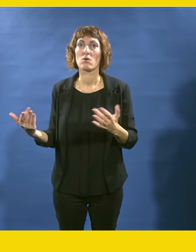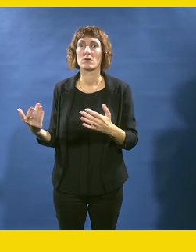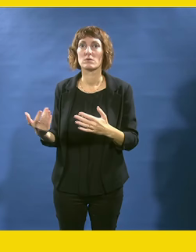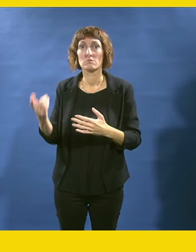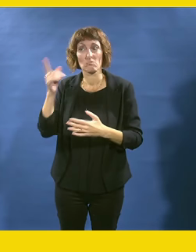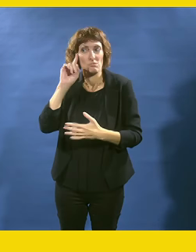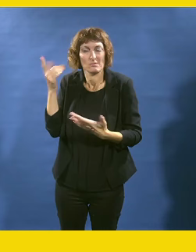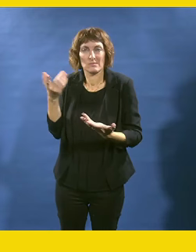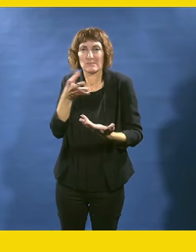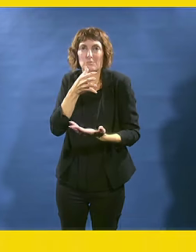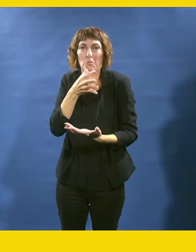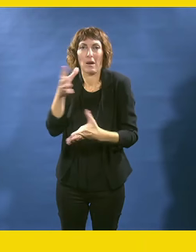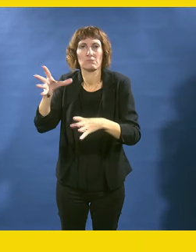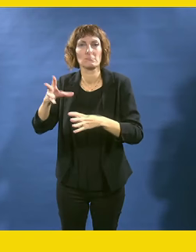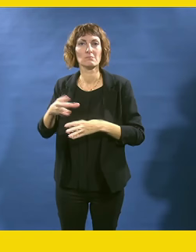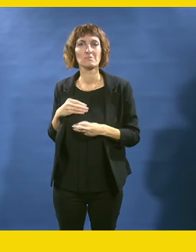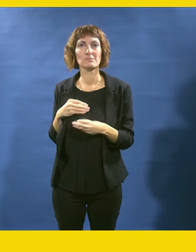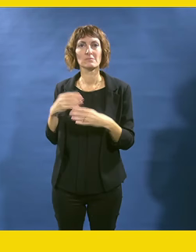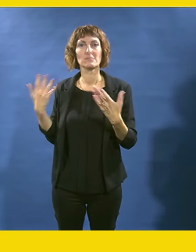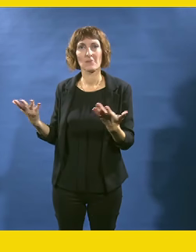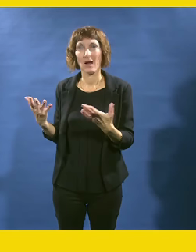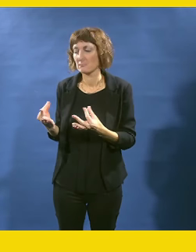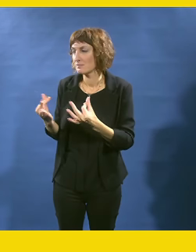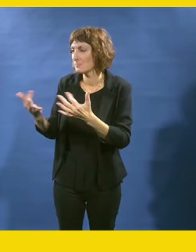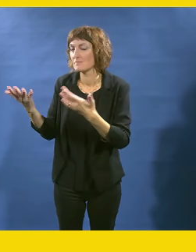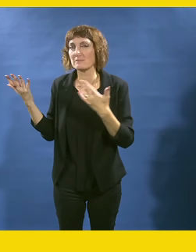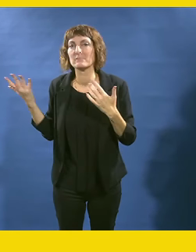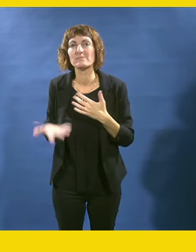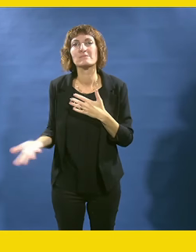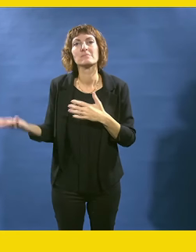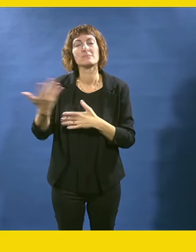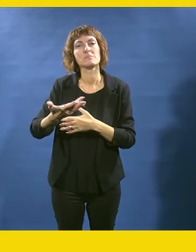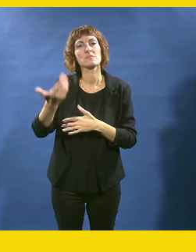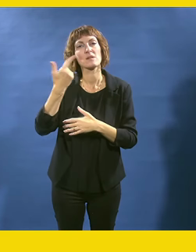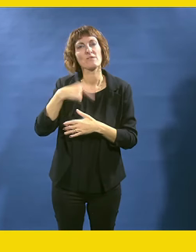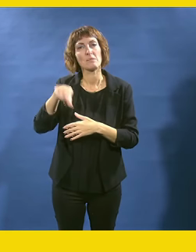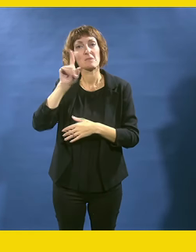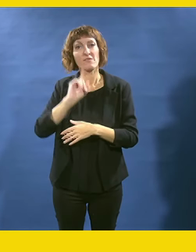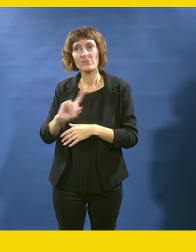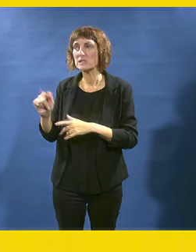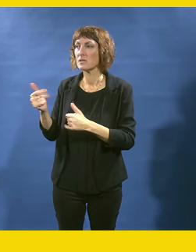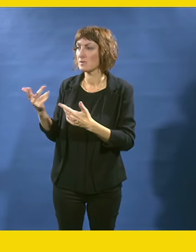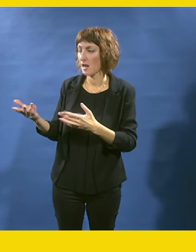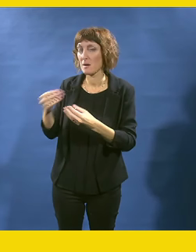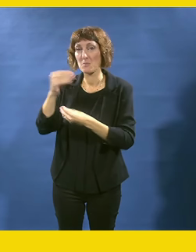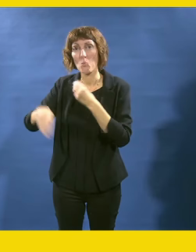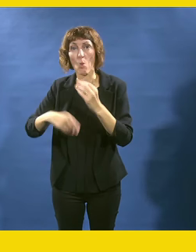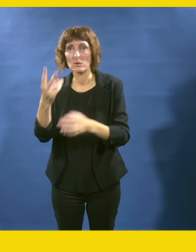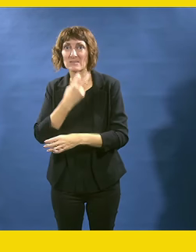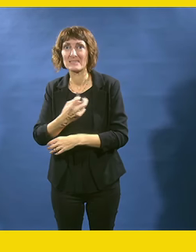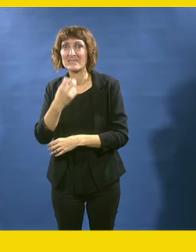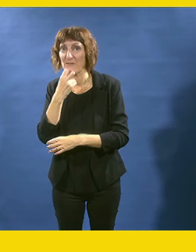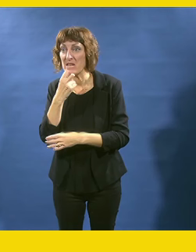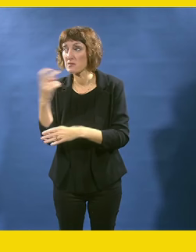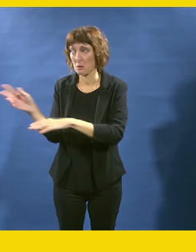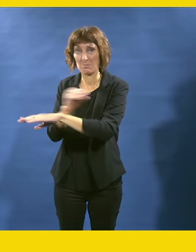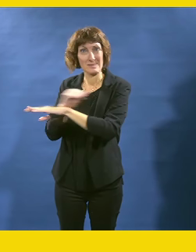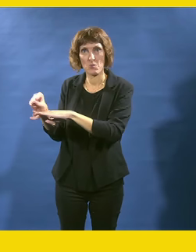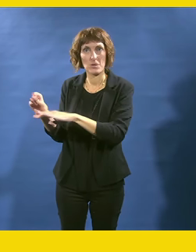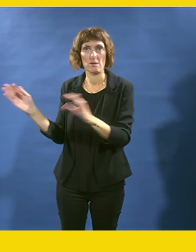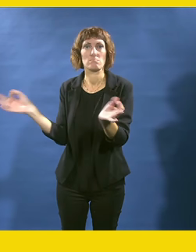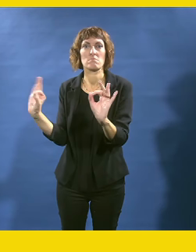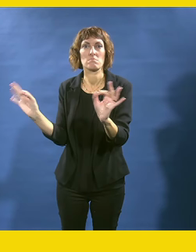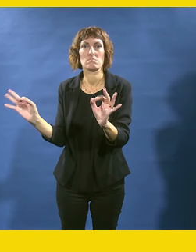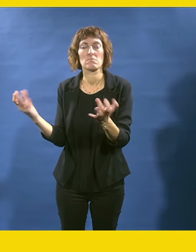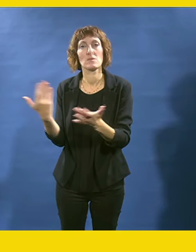ist bedroht. Eine Rettung dieser unmittelbar bedrohten Frauen ist jetzt vordringlich. Eine